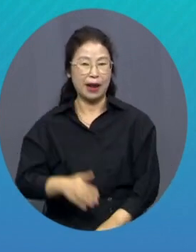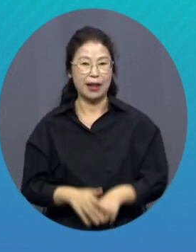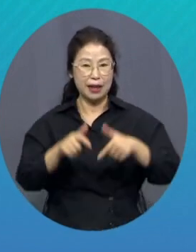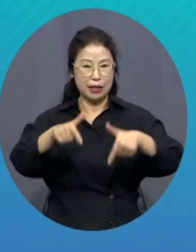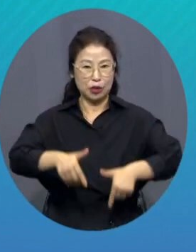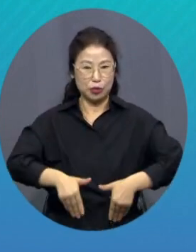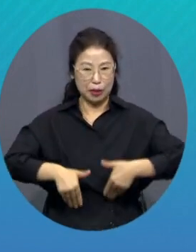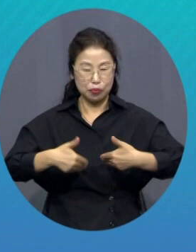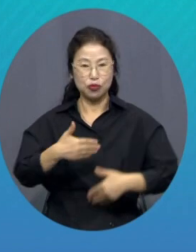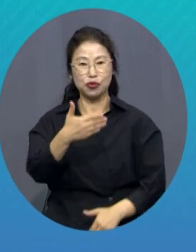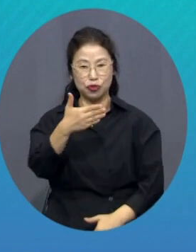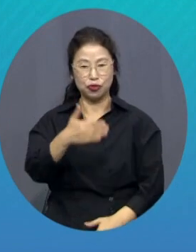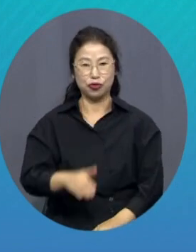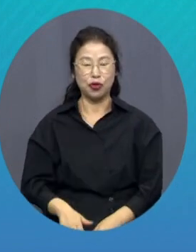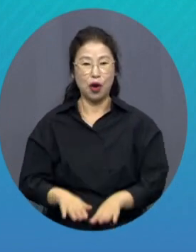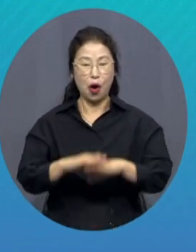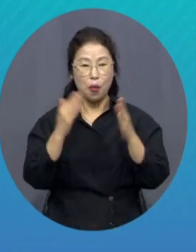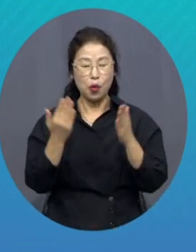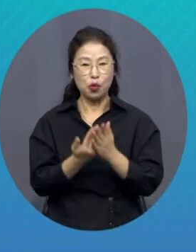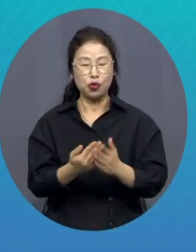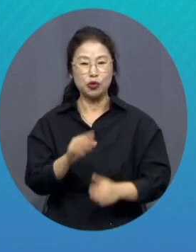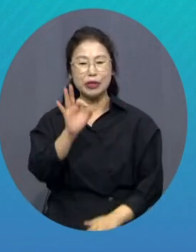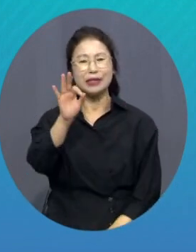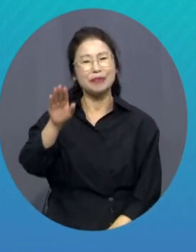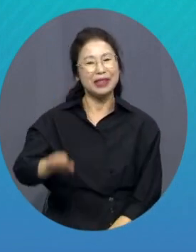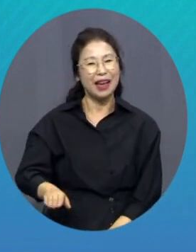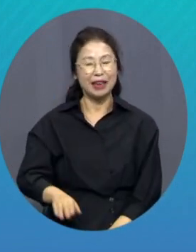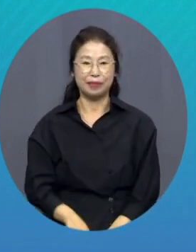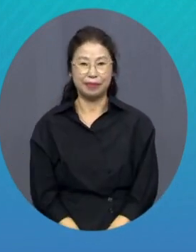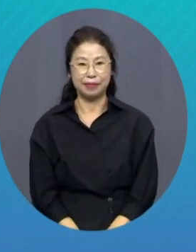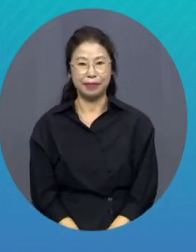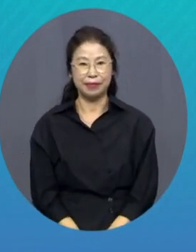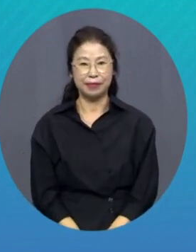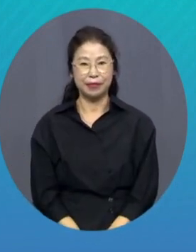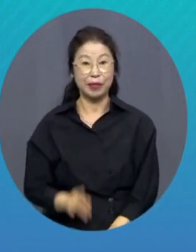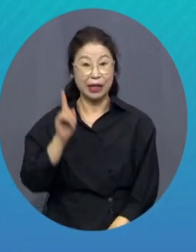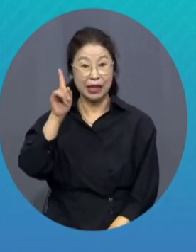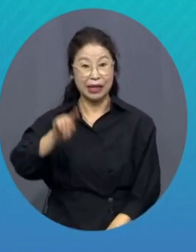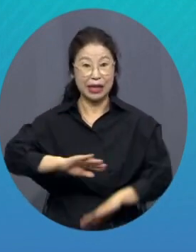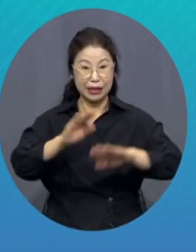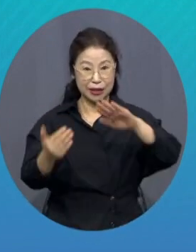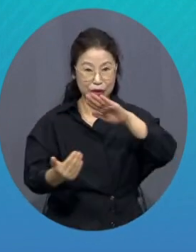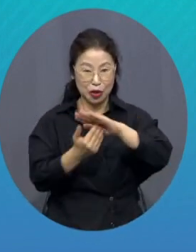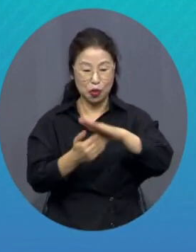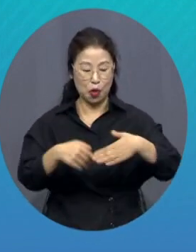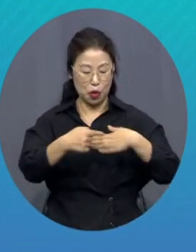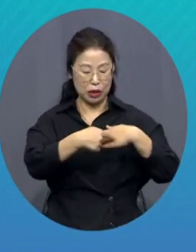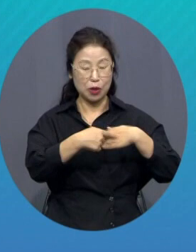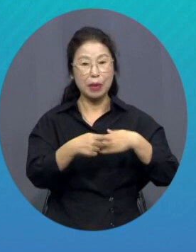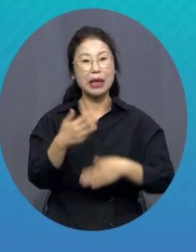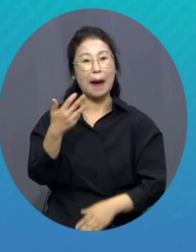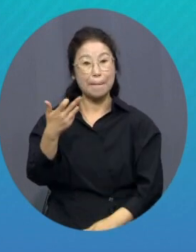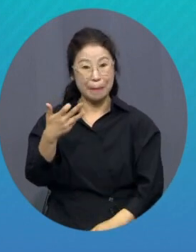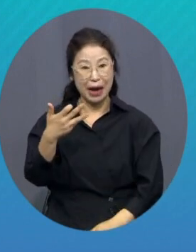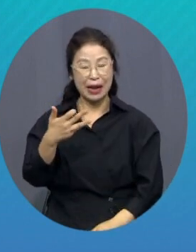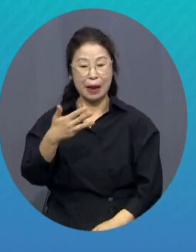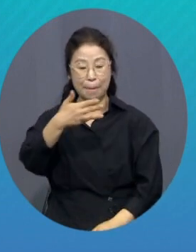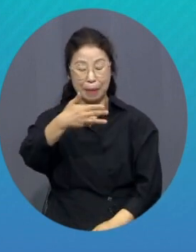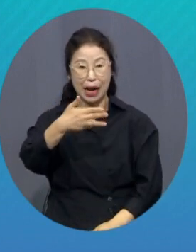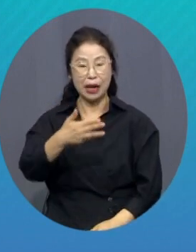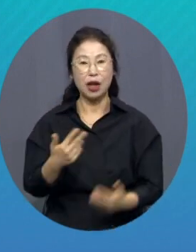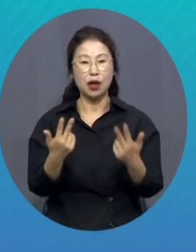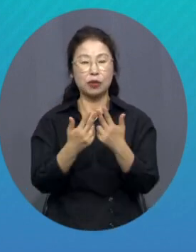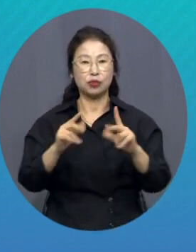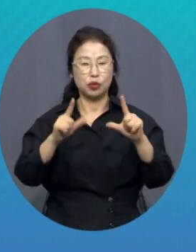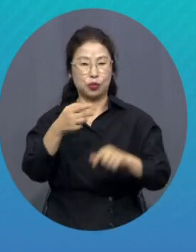서부와 남부 지역 9도로 모두 한 자릿 수로 시작하겠습니다 내일 낮 최고 기온은 성판악 8도에 그치겠고 북부와